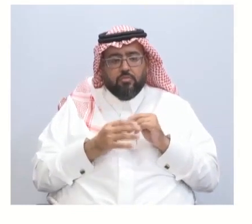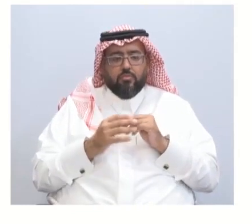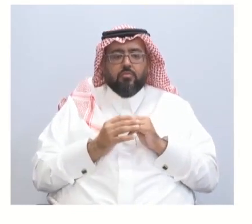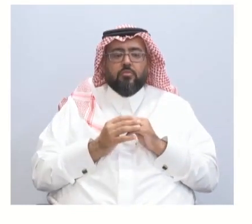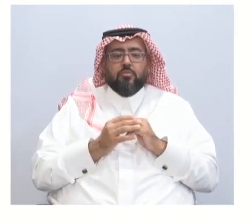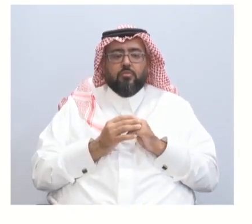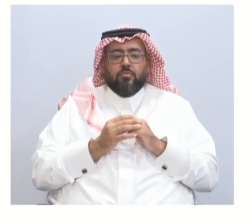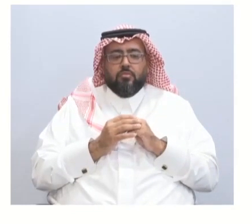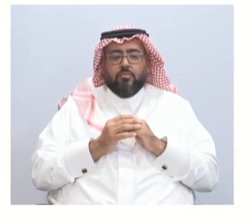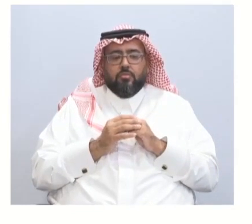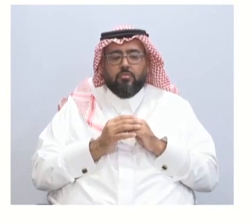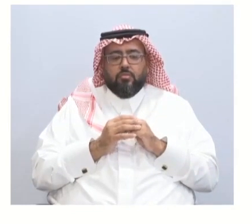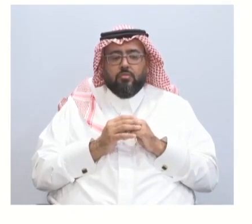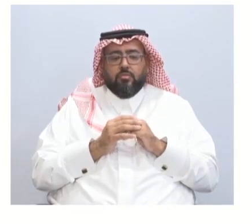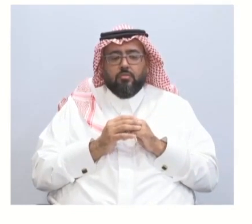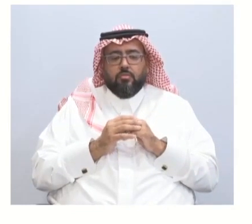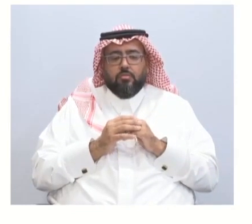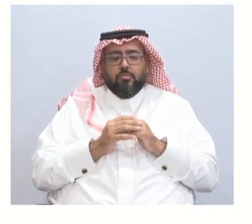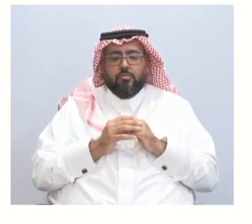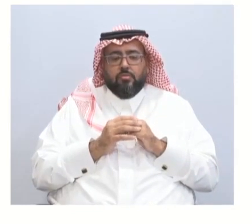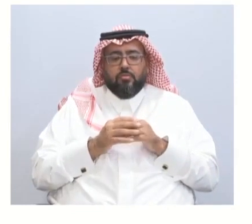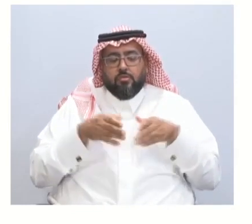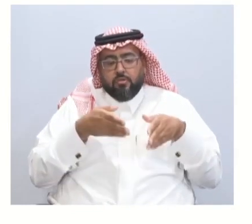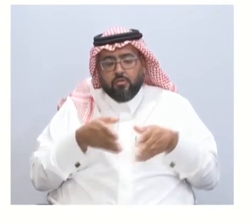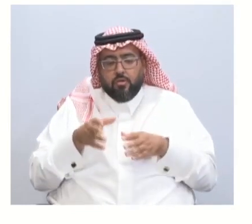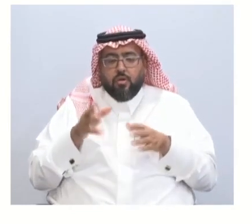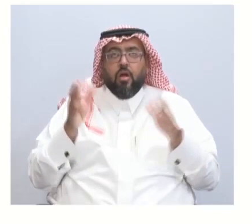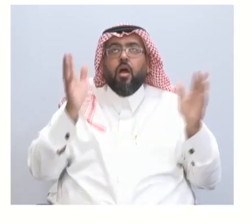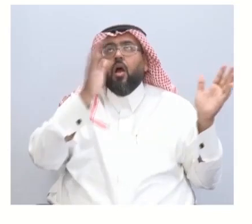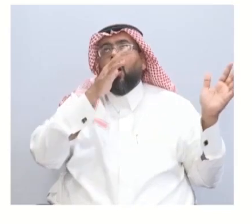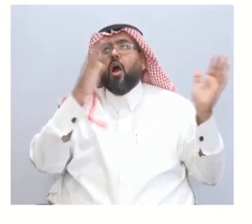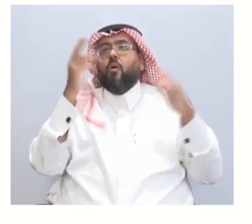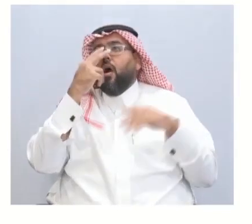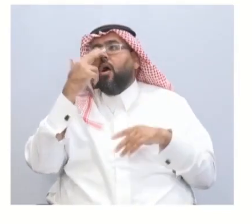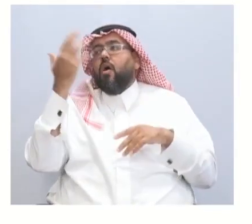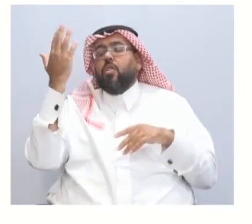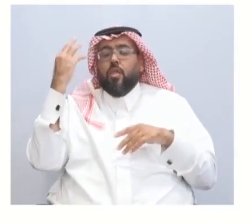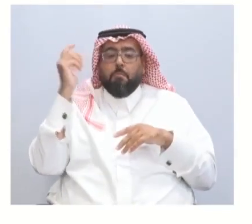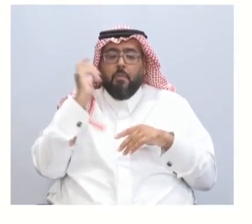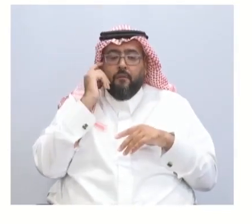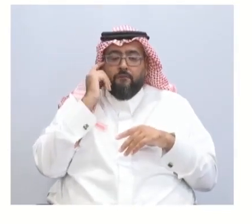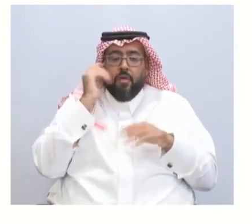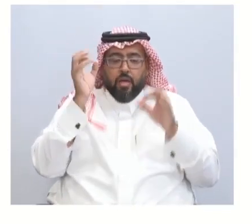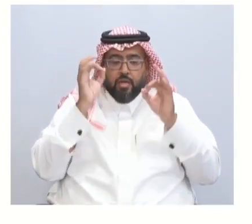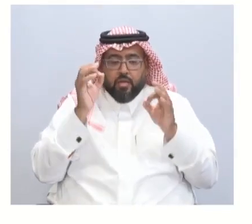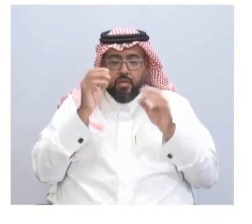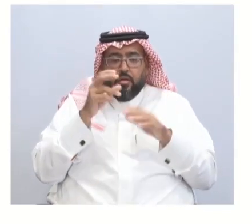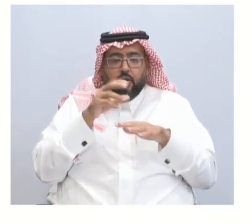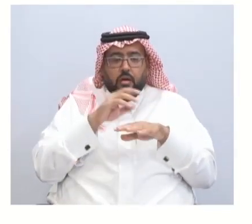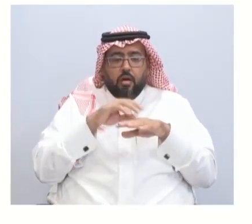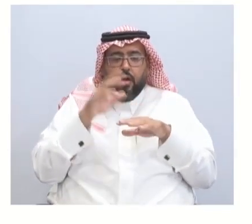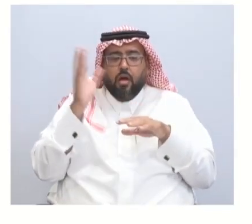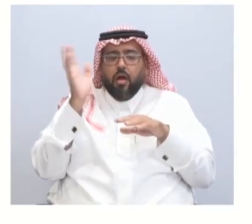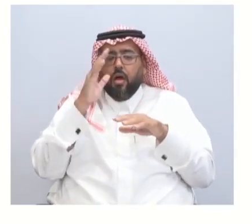المحيط المالحه ايضا من خلال المناخ القديم استطاع فاجنر ان يحدد المناخات